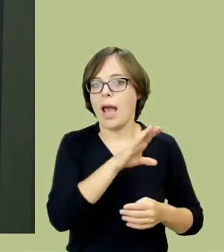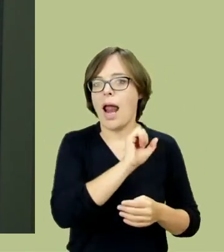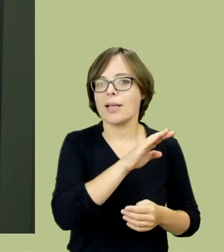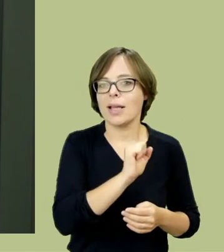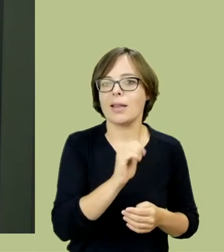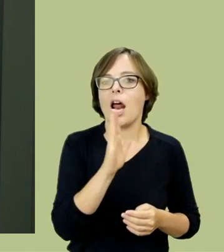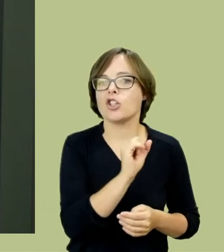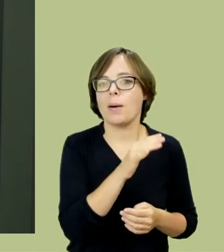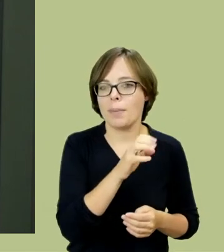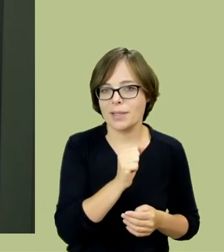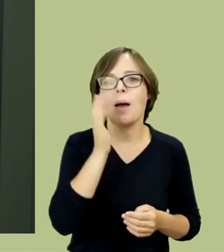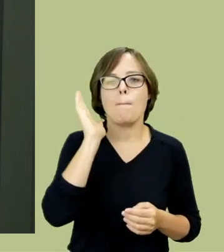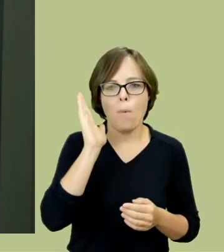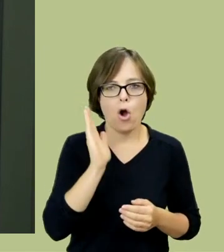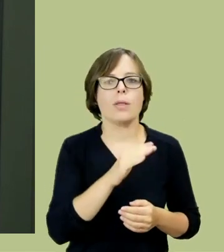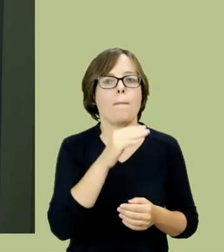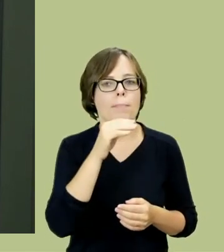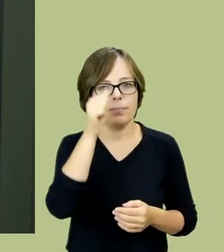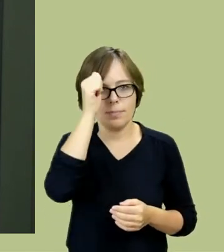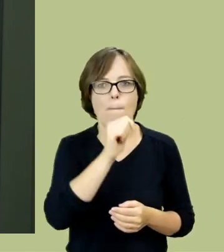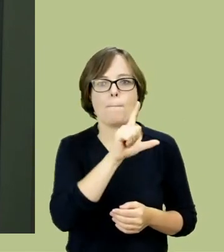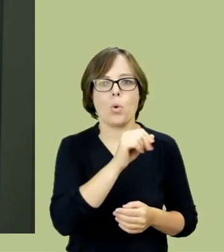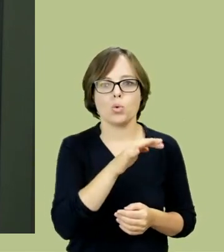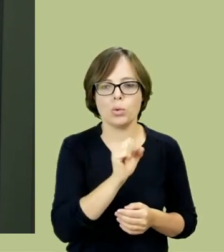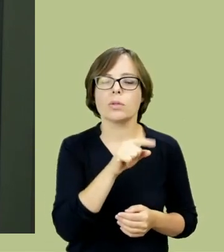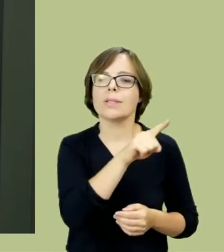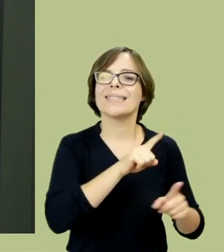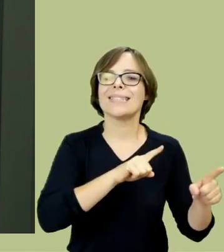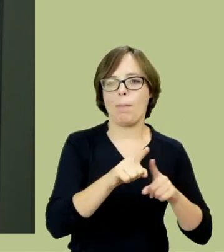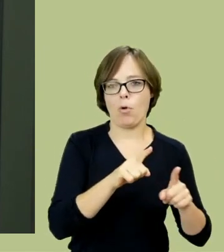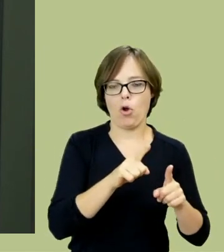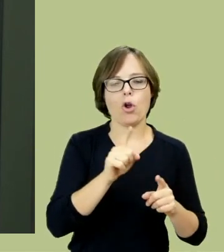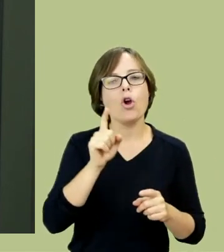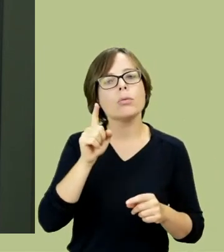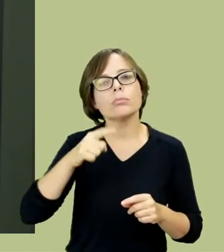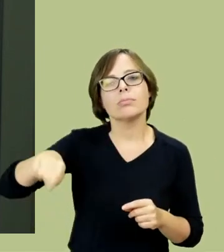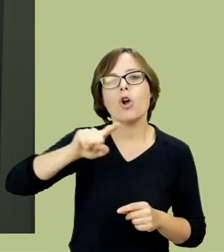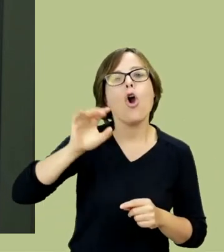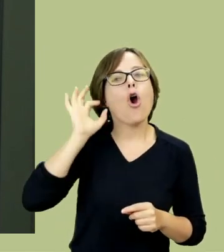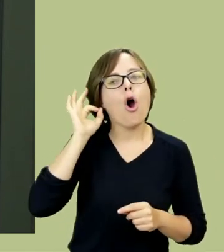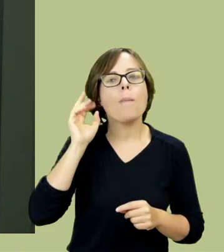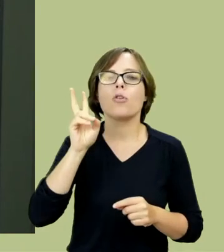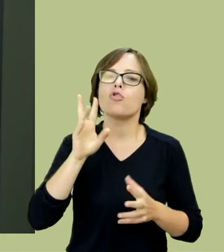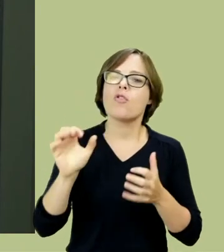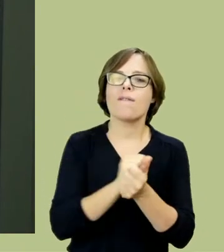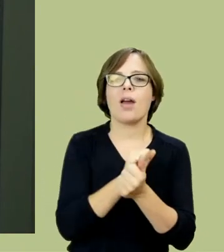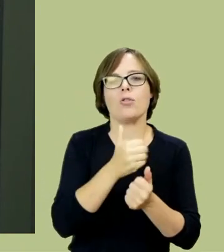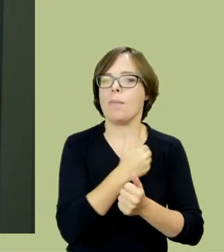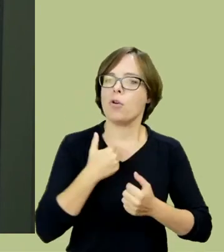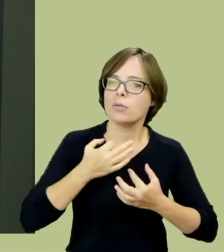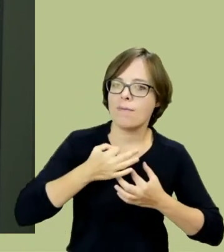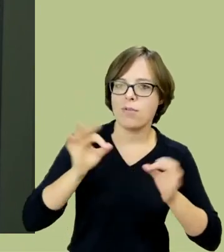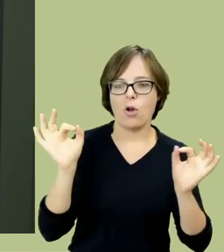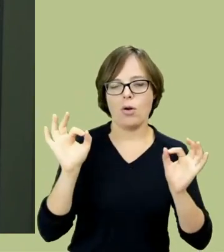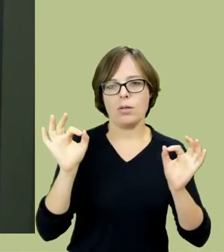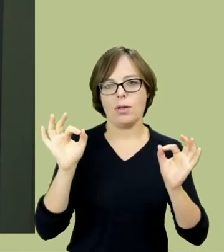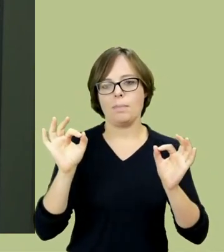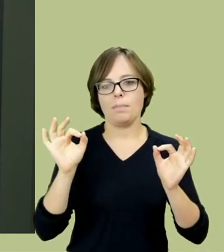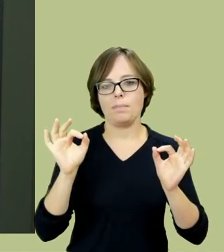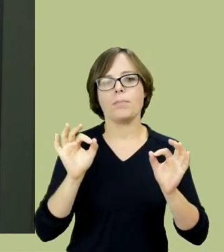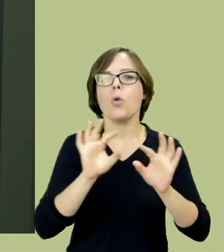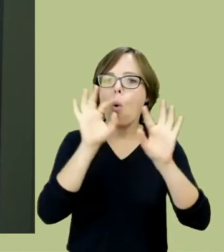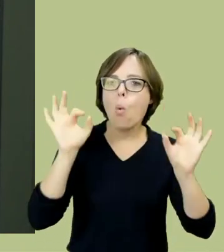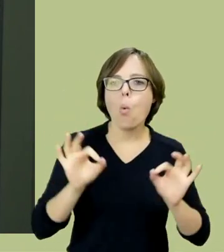potem Piłsudska, jest symbolem kobiet walczących o odzyskanie niepodległości polskiej, w ogóle